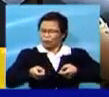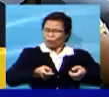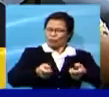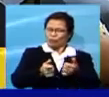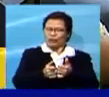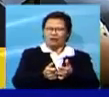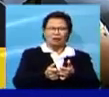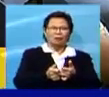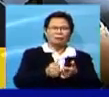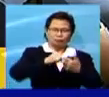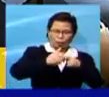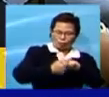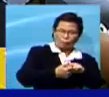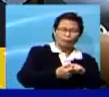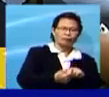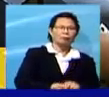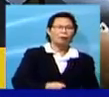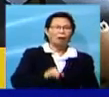first of all, I wish the